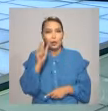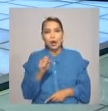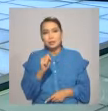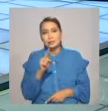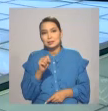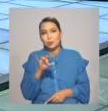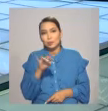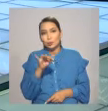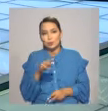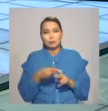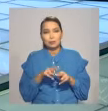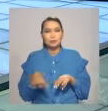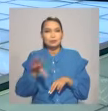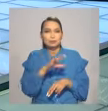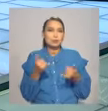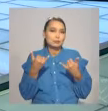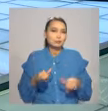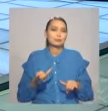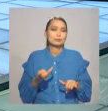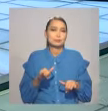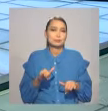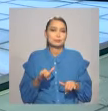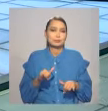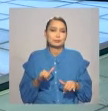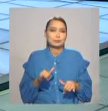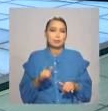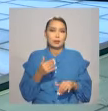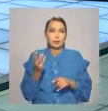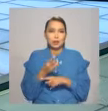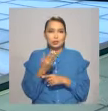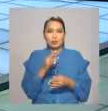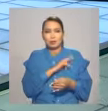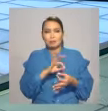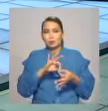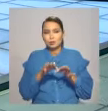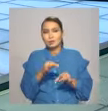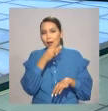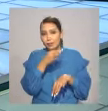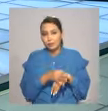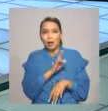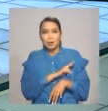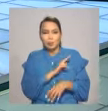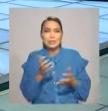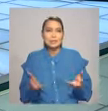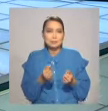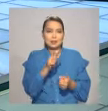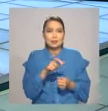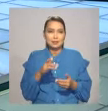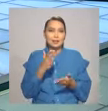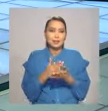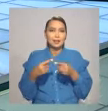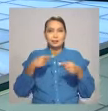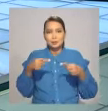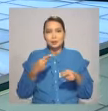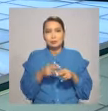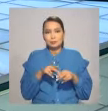которая потрясла всех. Сериал покажет, насколько сложна и ответственна работа спасателей. Есть и другие сюжетные линии, которые не оставят